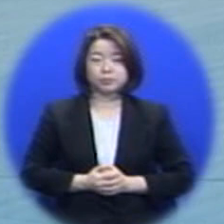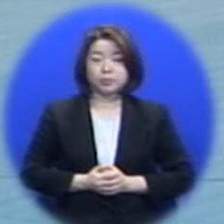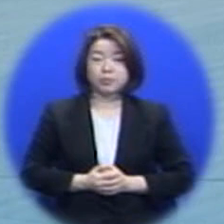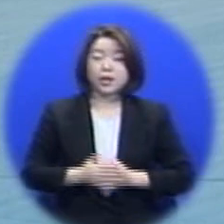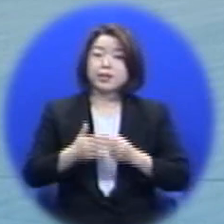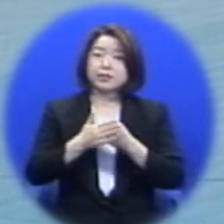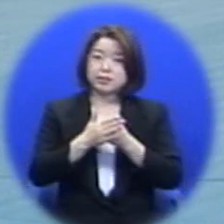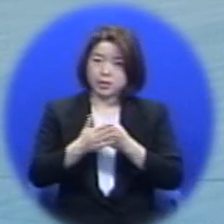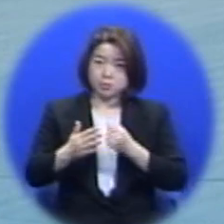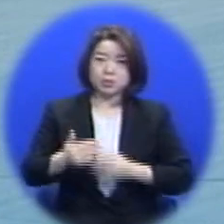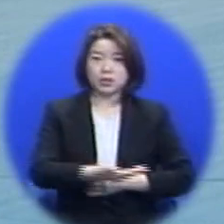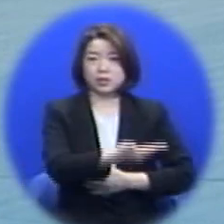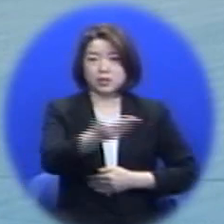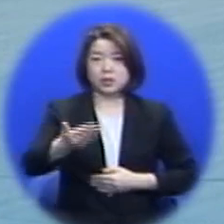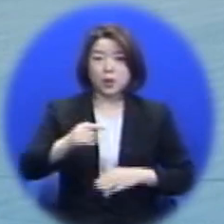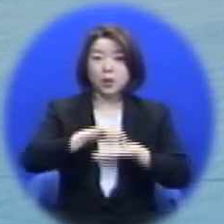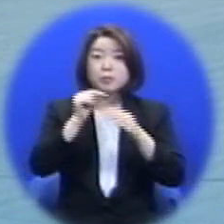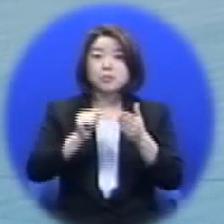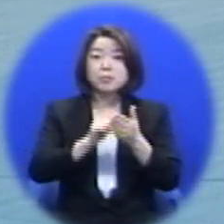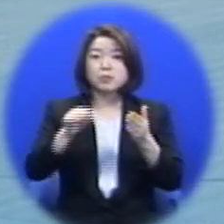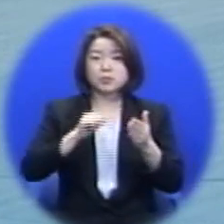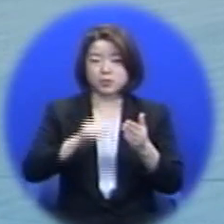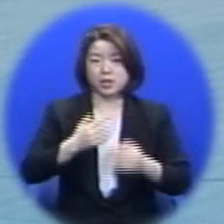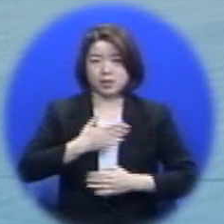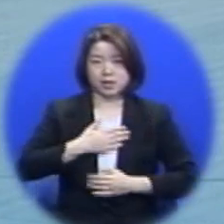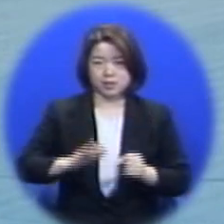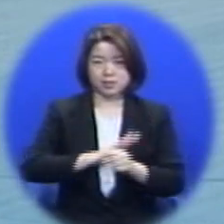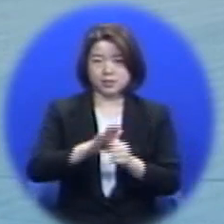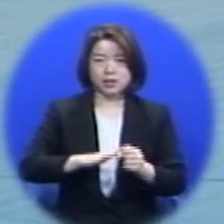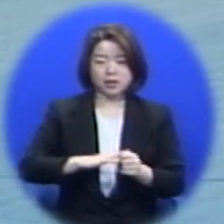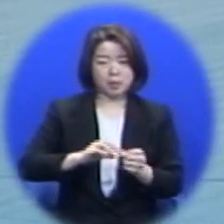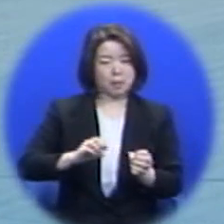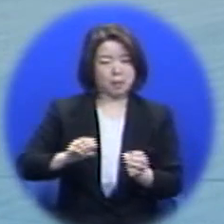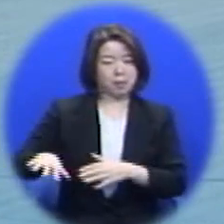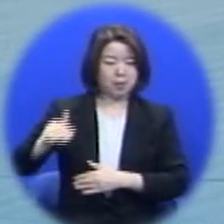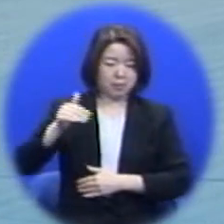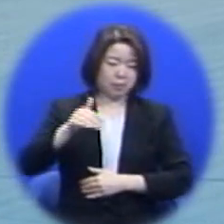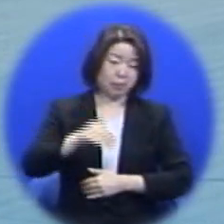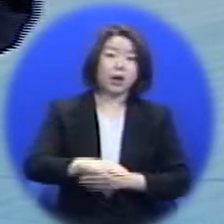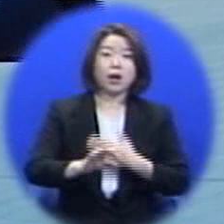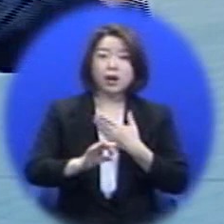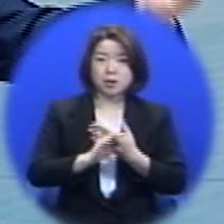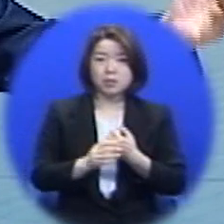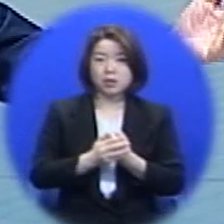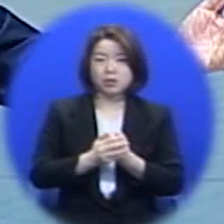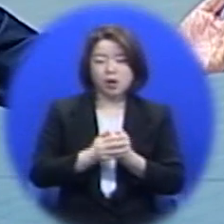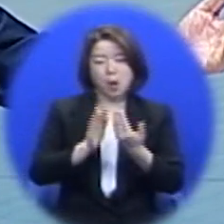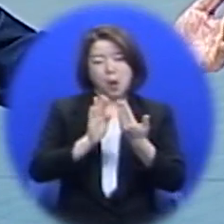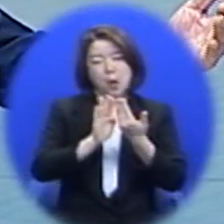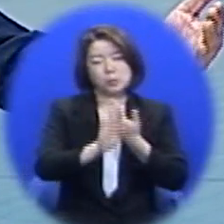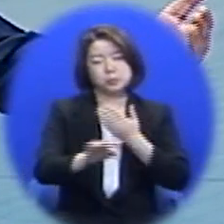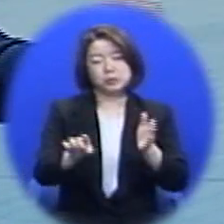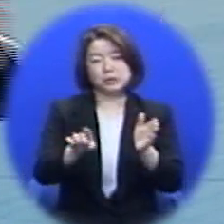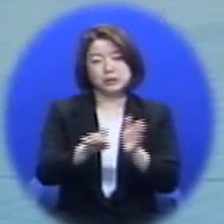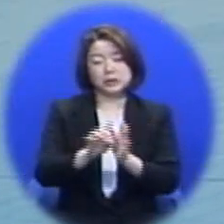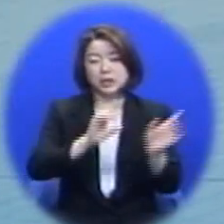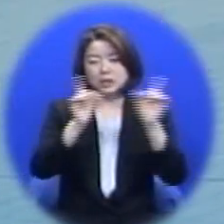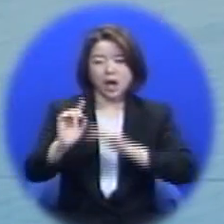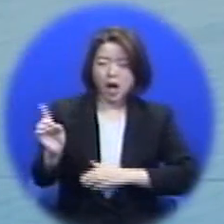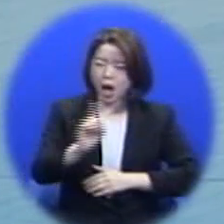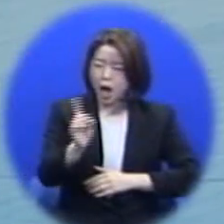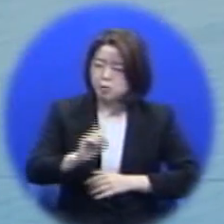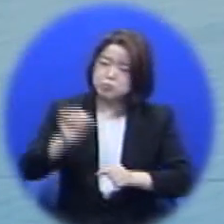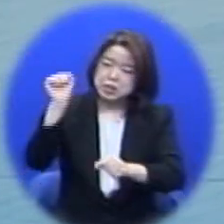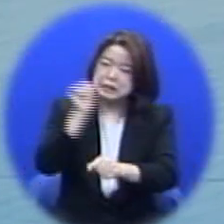그러므로 여러분의 마음속에 만약에 내가 사랑 잃어버리면 그러면 그 나머지 신앙생활 아무리 잘한다고 해봐야 아무